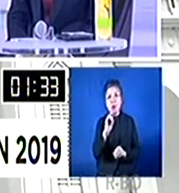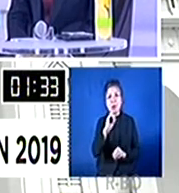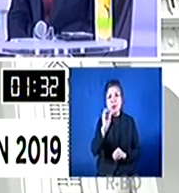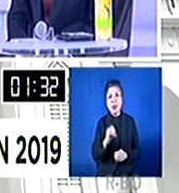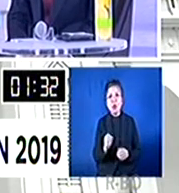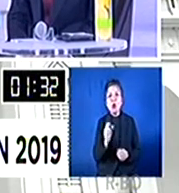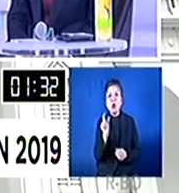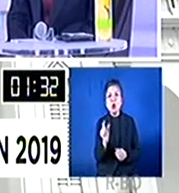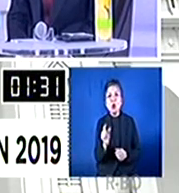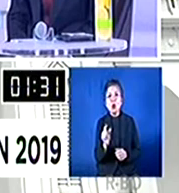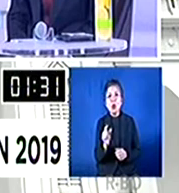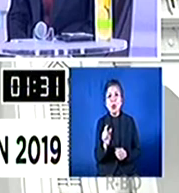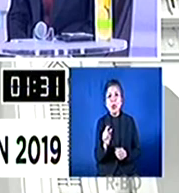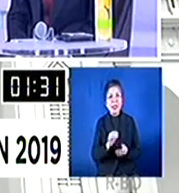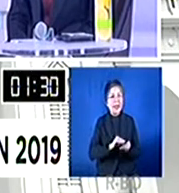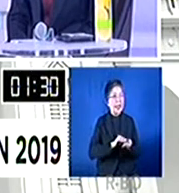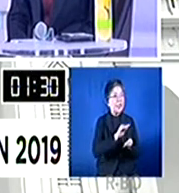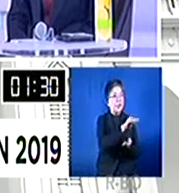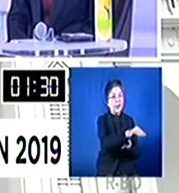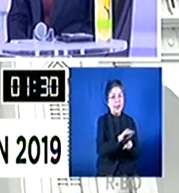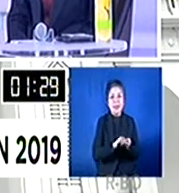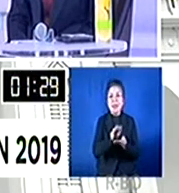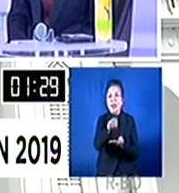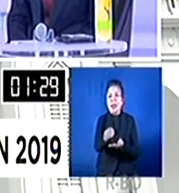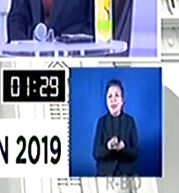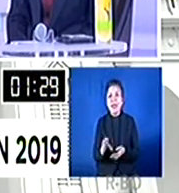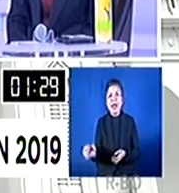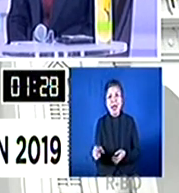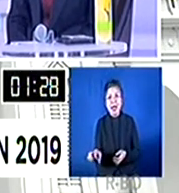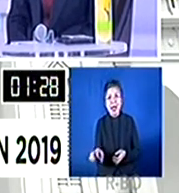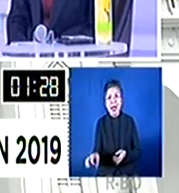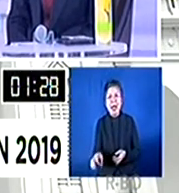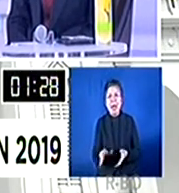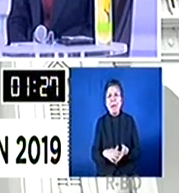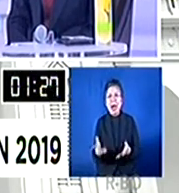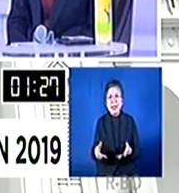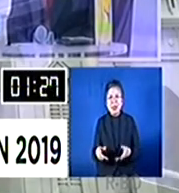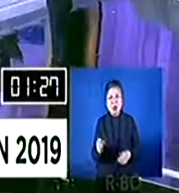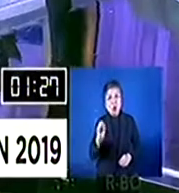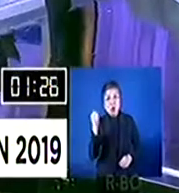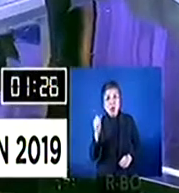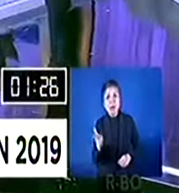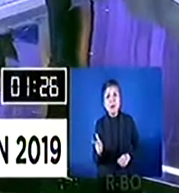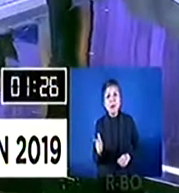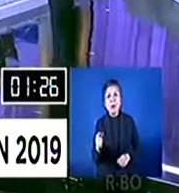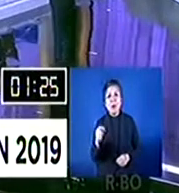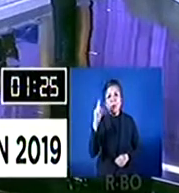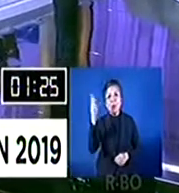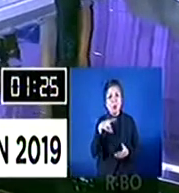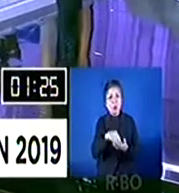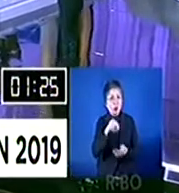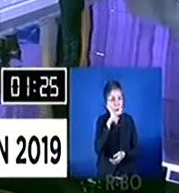60%-nya itu ditransfer ke daerah. Seringkali menjadi kesulitan pemerintah